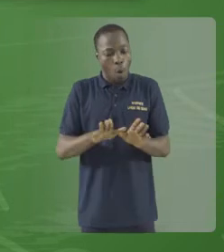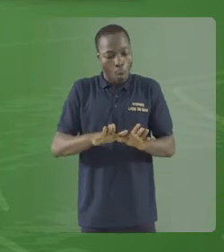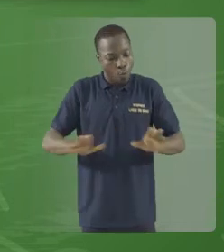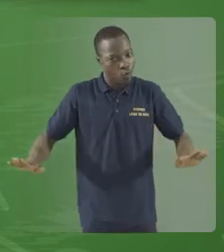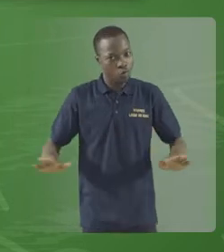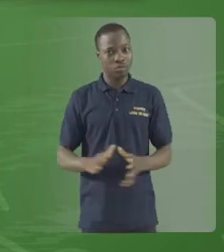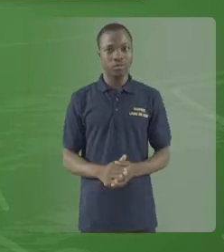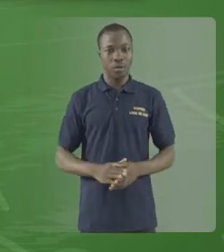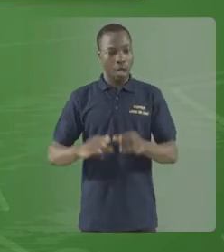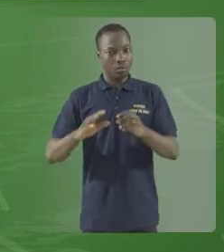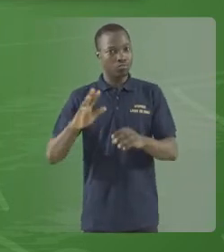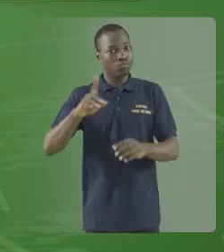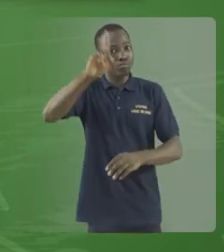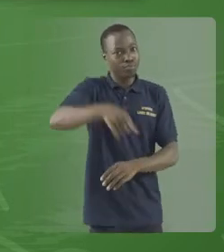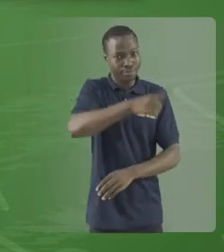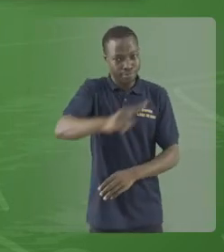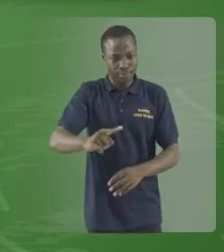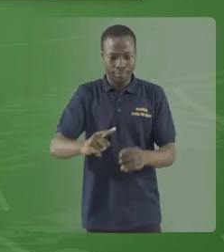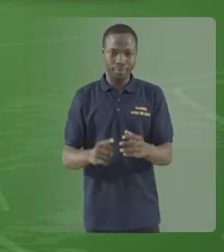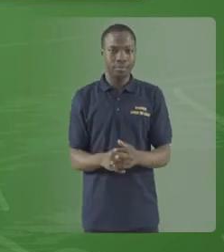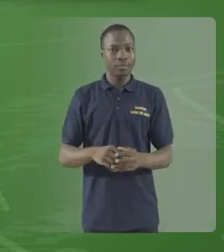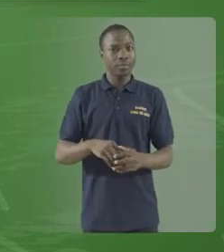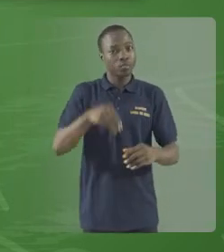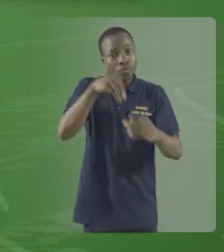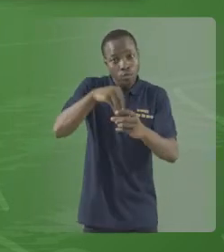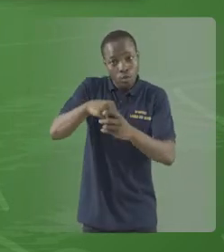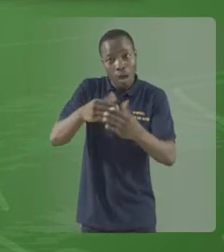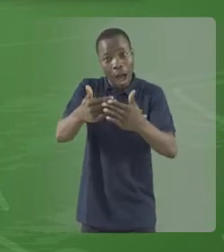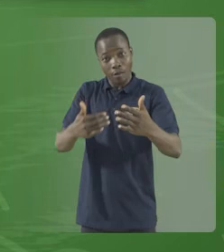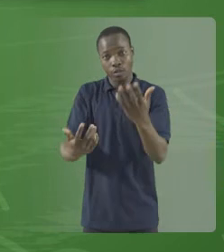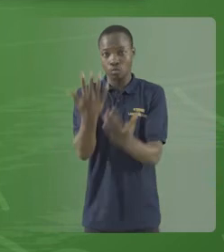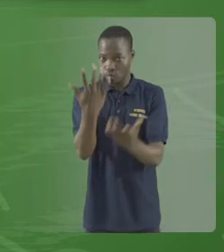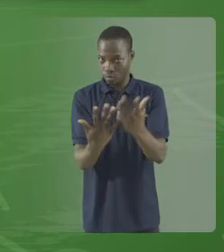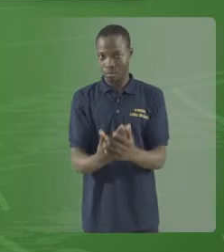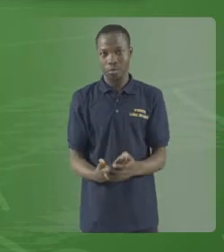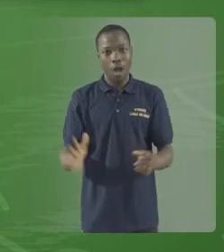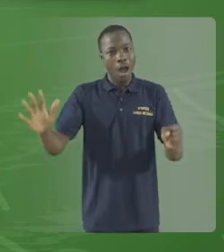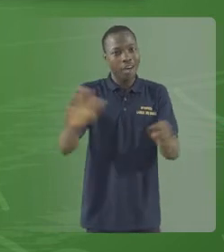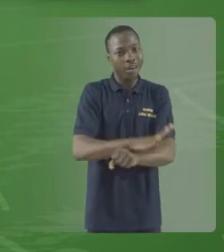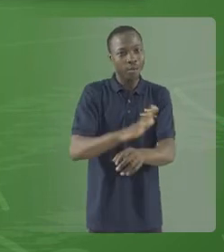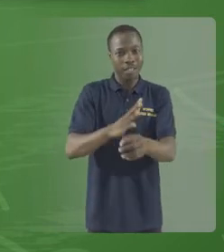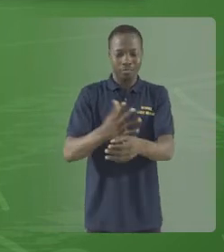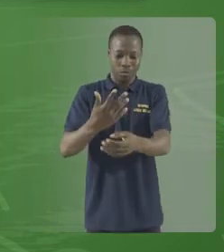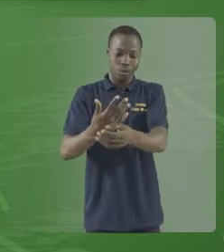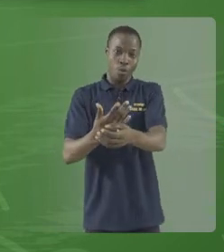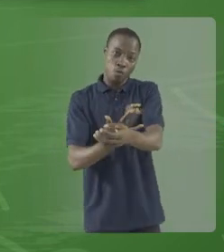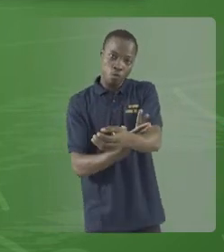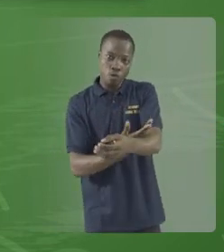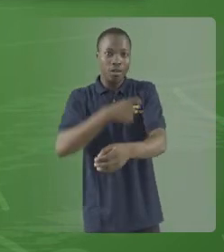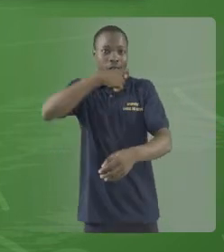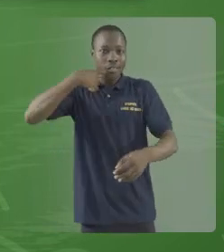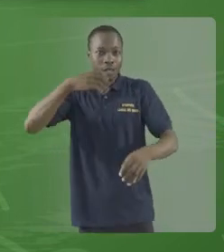de culture sur brûlis, haies, paillage. La consigne est la